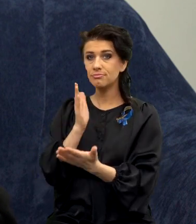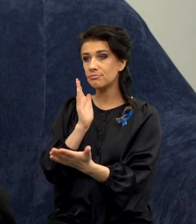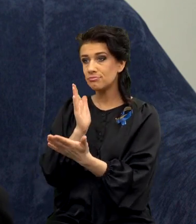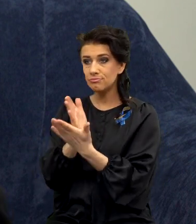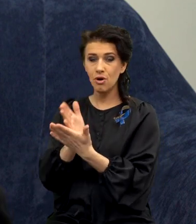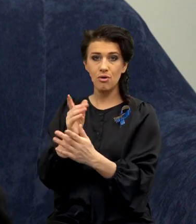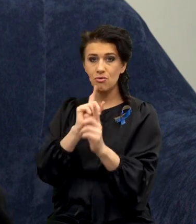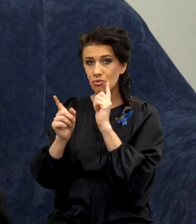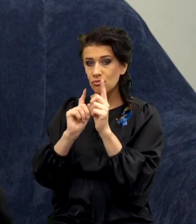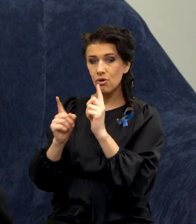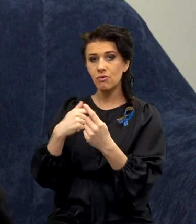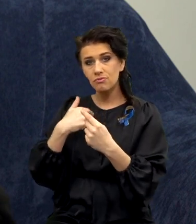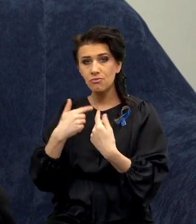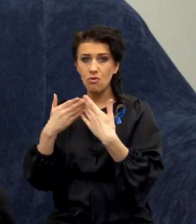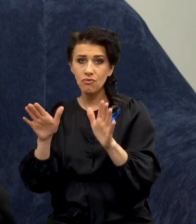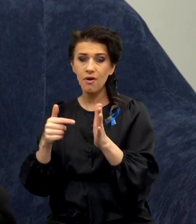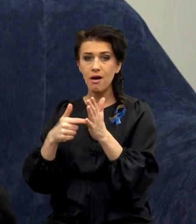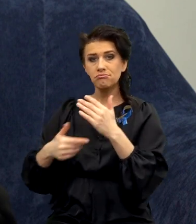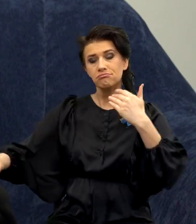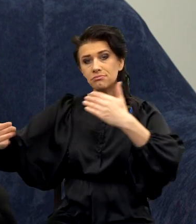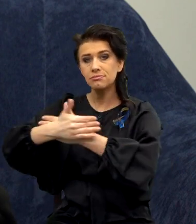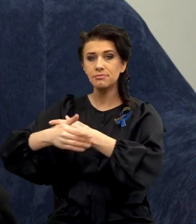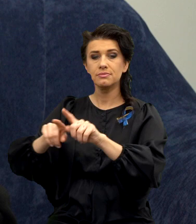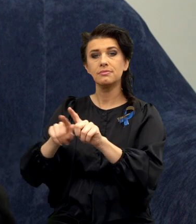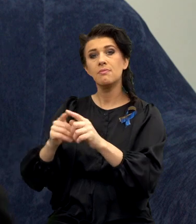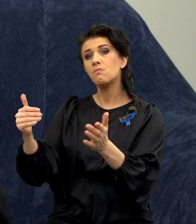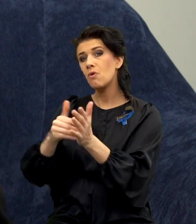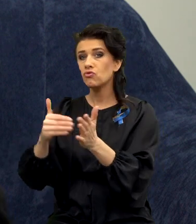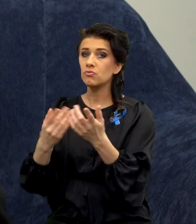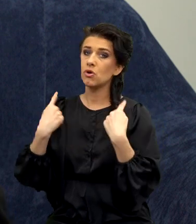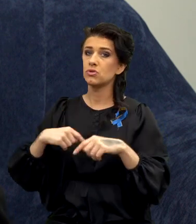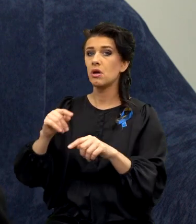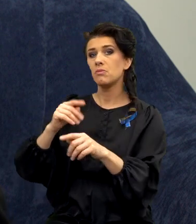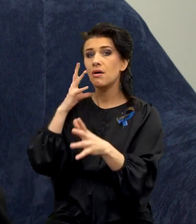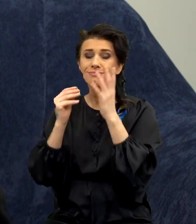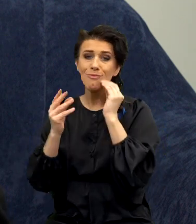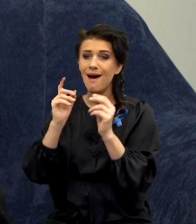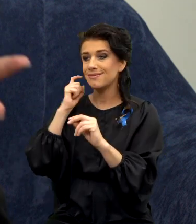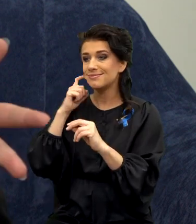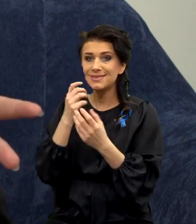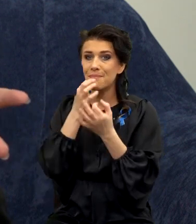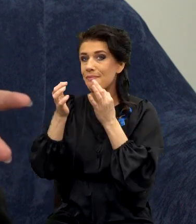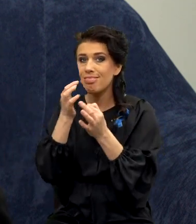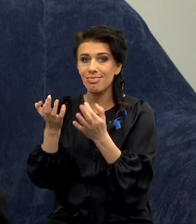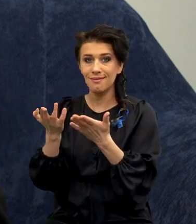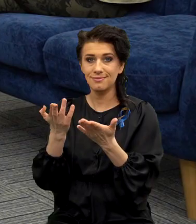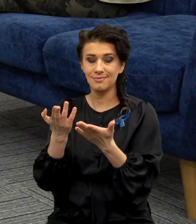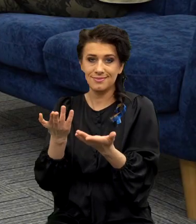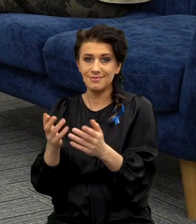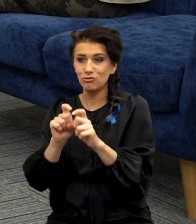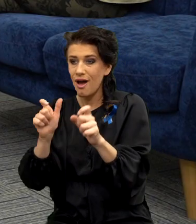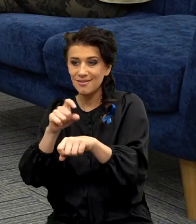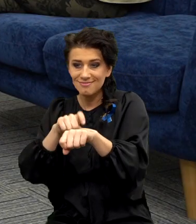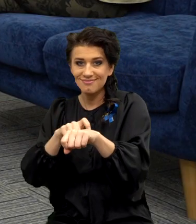wesprzeć. Jeżeli ja mam na to otwartość, mogę przytulić, jeżeli ktoś tego potrzebuje, pobawić się, zapytać, zanimować czas.